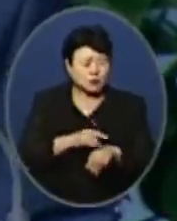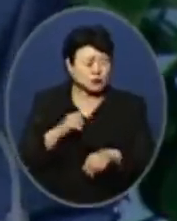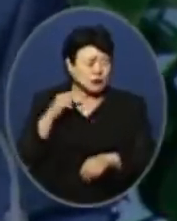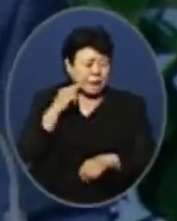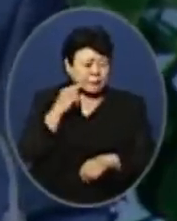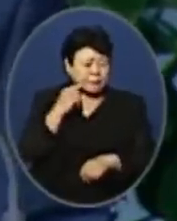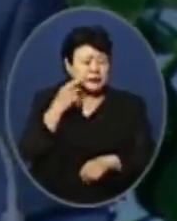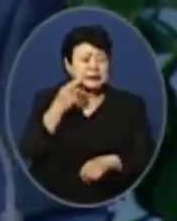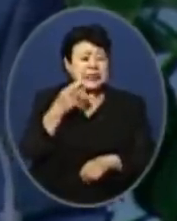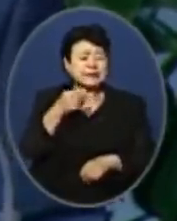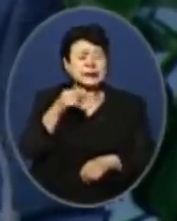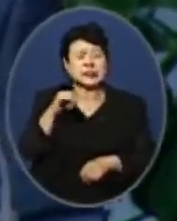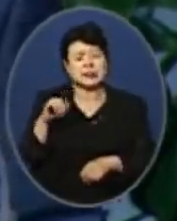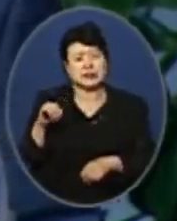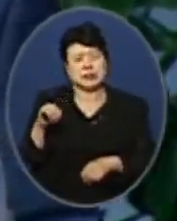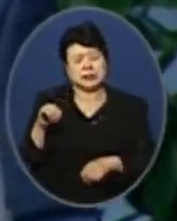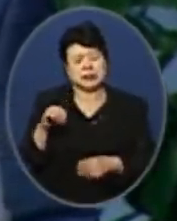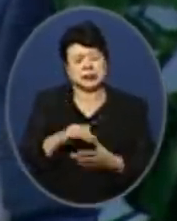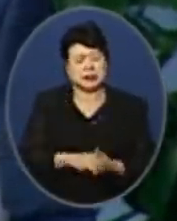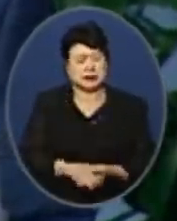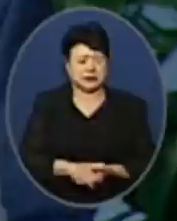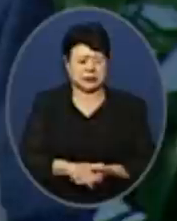3기.